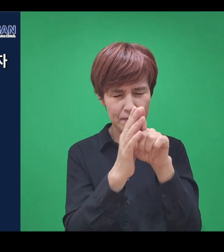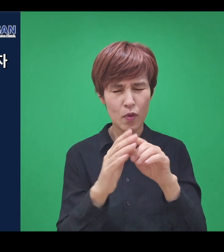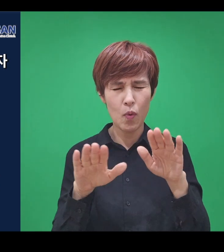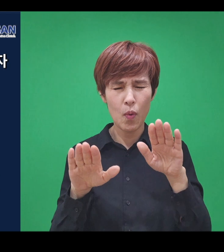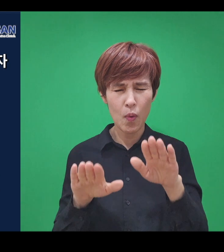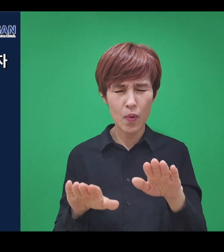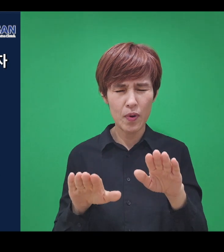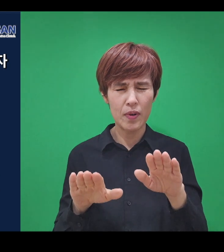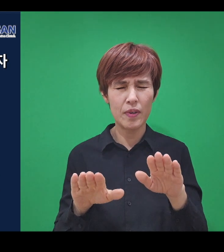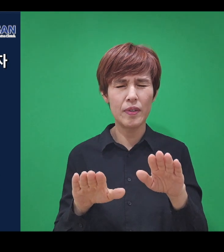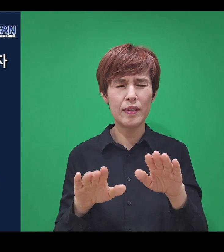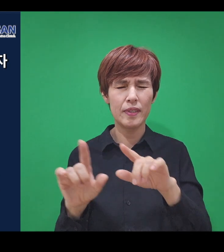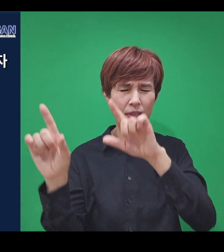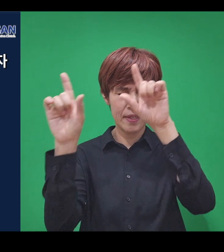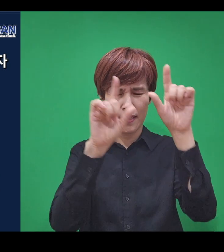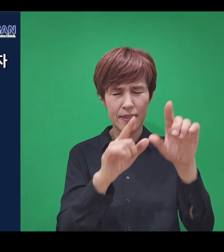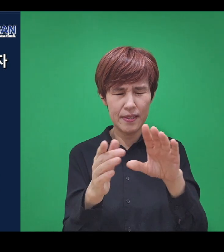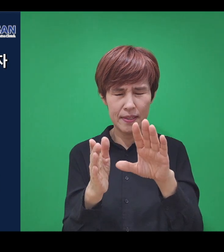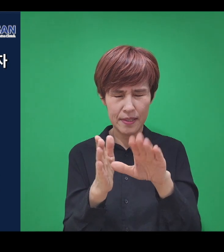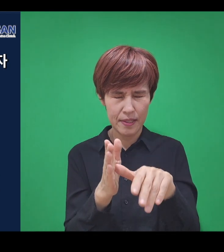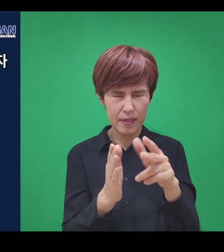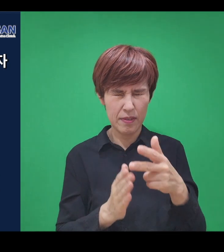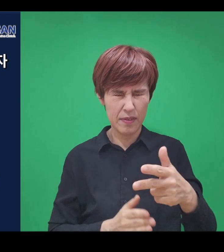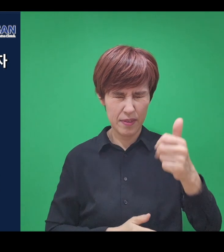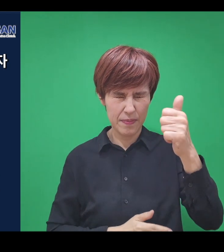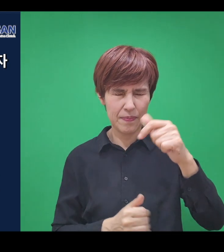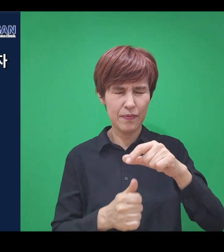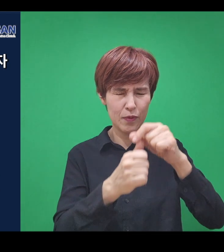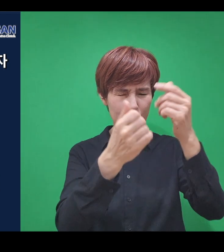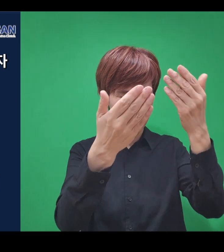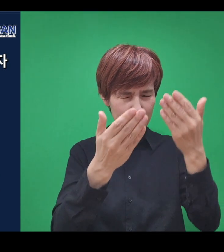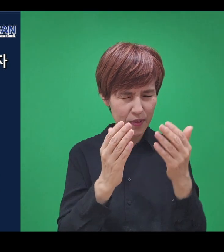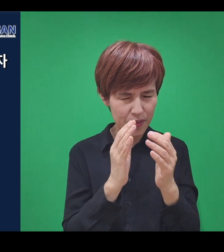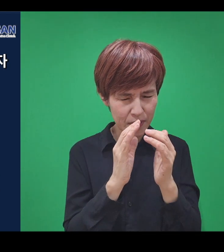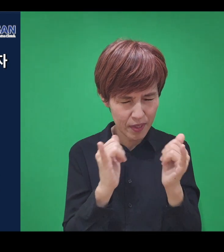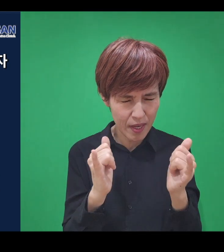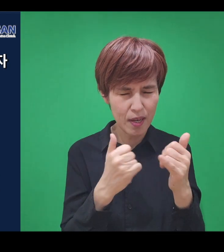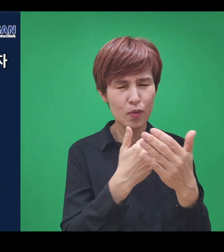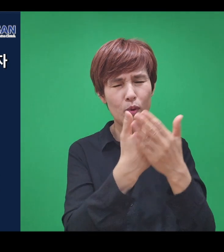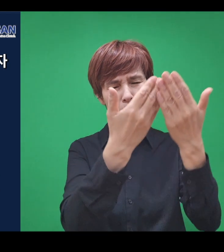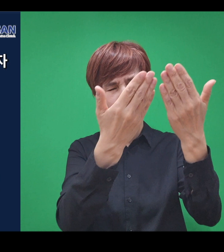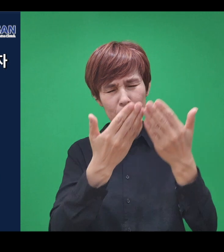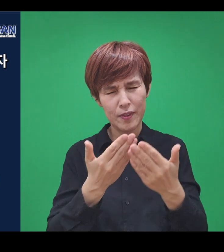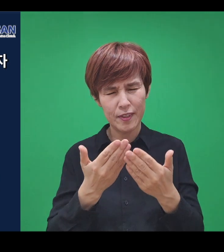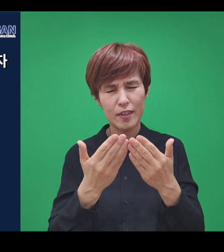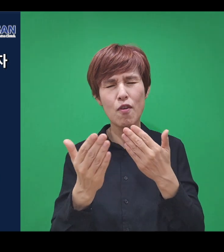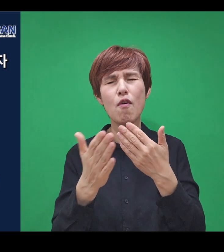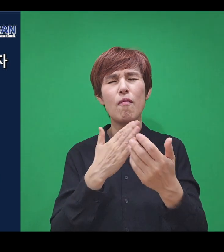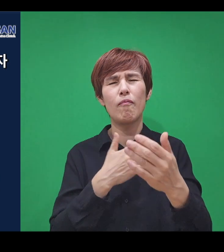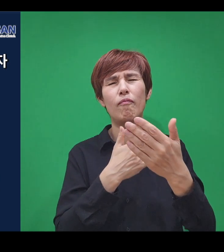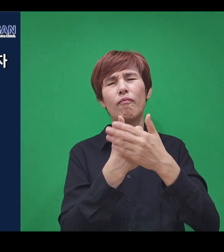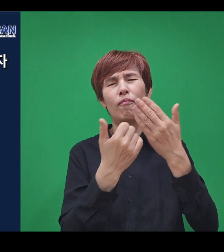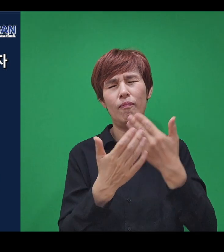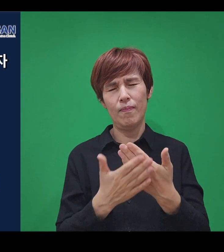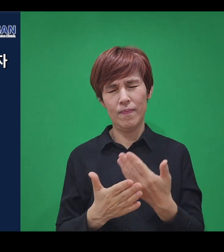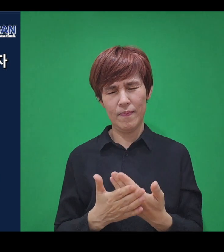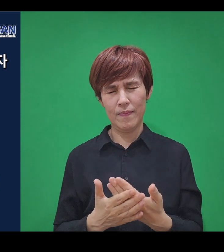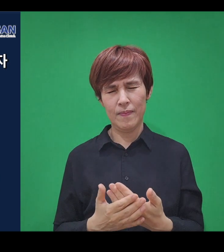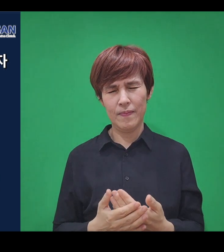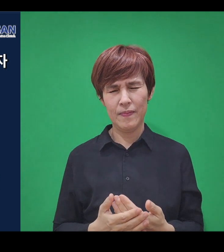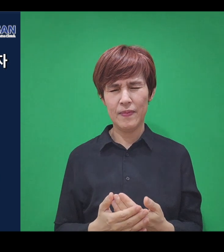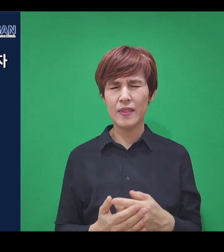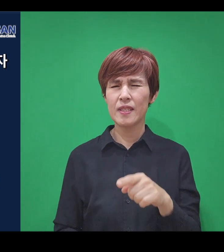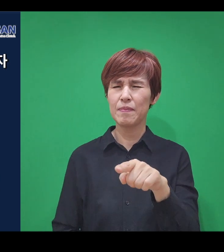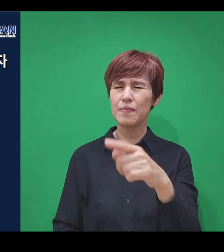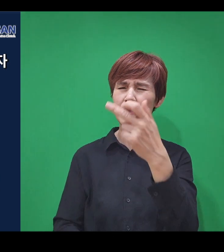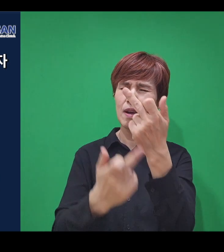이번 한 주 살아가는 동안에도 주님이 나의 구원자이실 뿐 아니라 돕는 자 되심을 경험하게 해 주시옵소서. 산불이